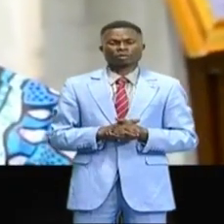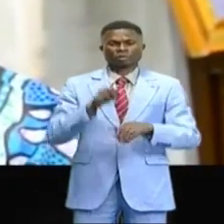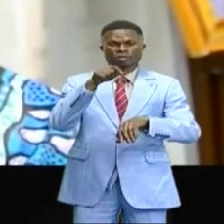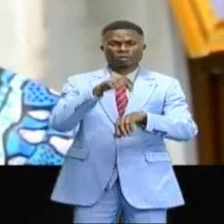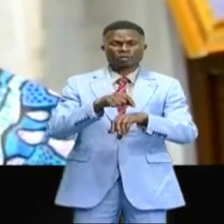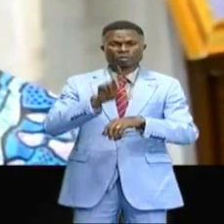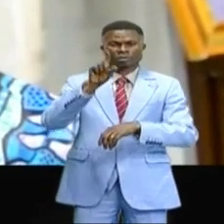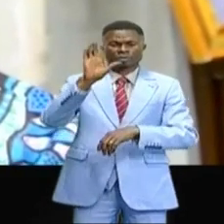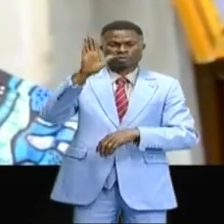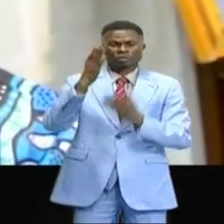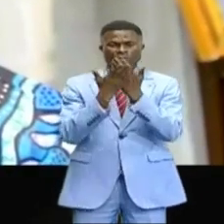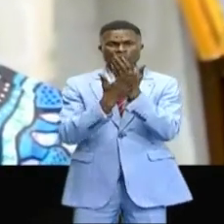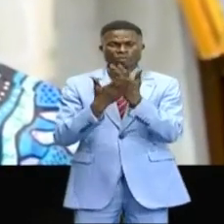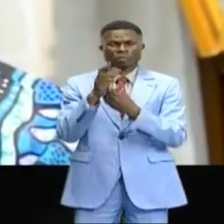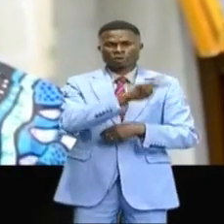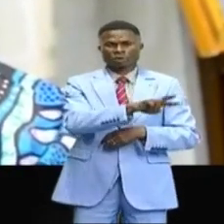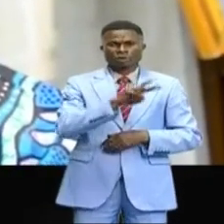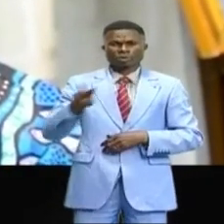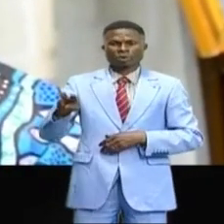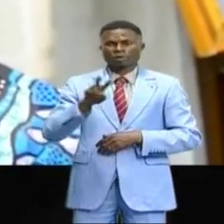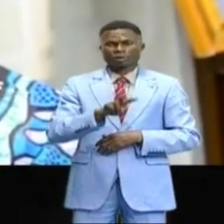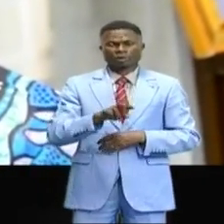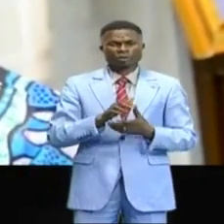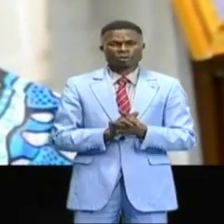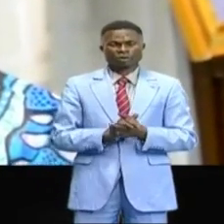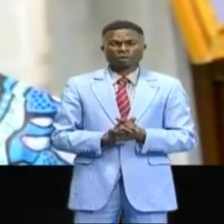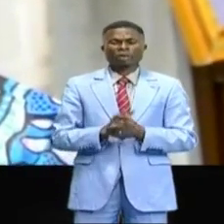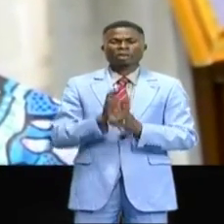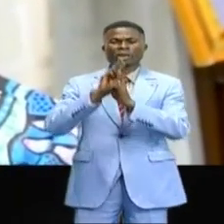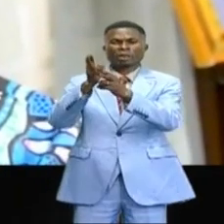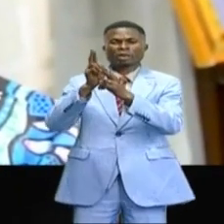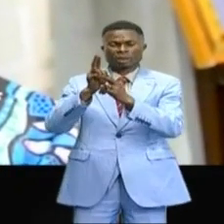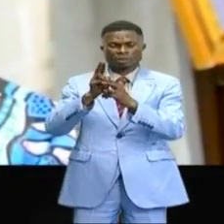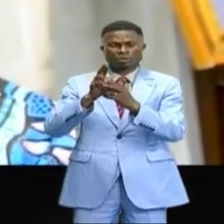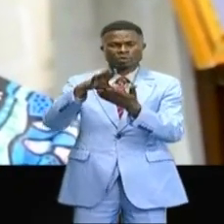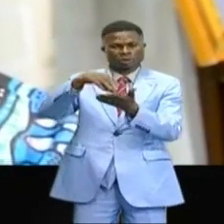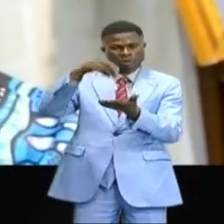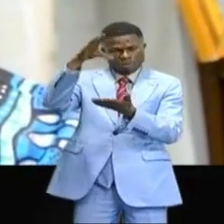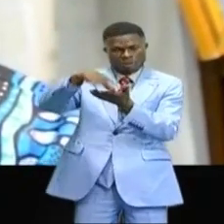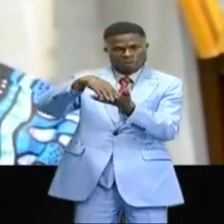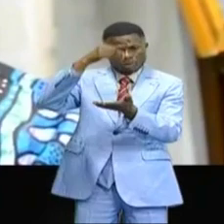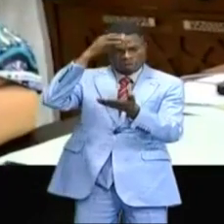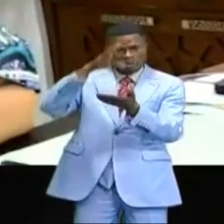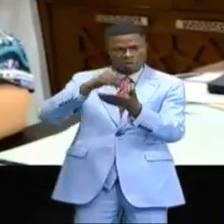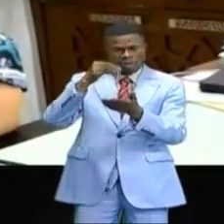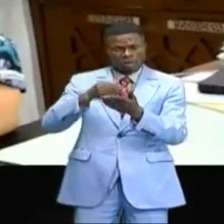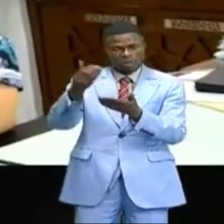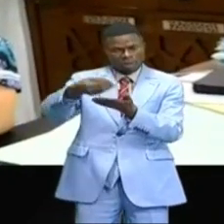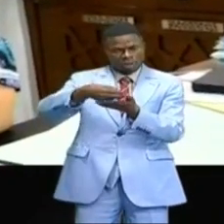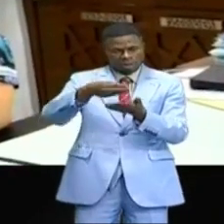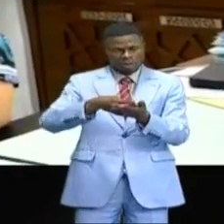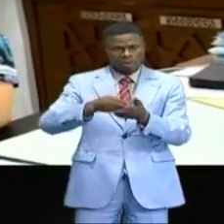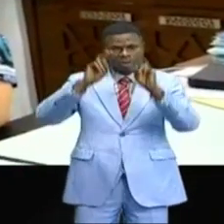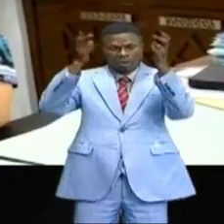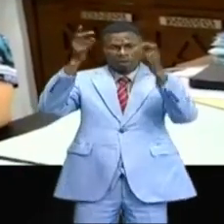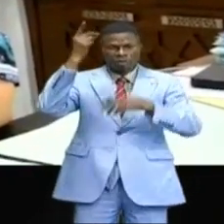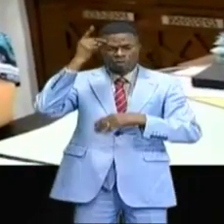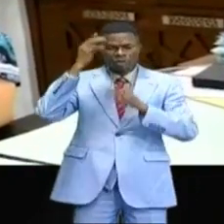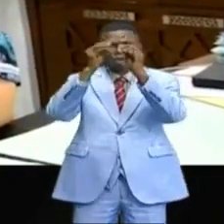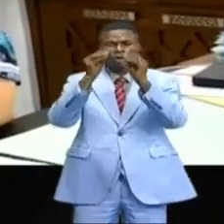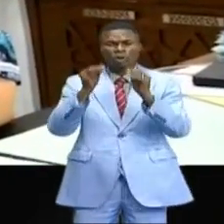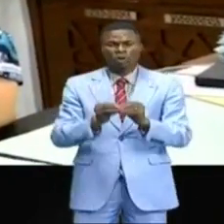du 25 juillet 2022, les données recueillies font état de l'existence dans la ville de Kinshasa